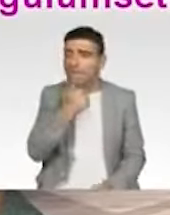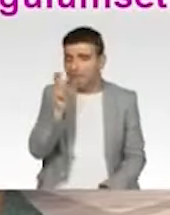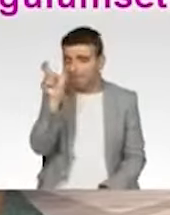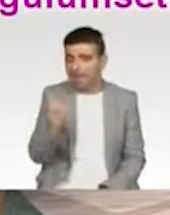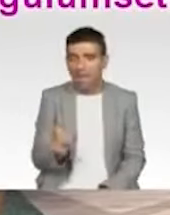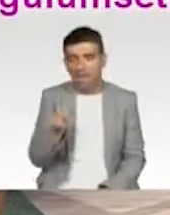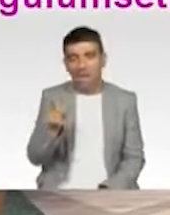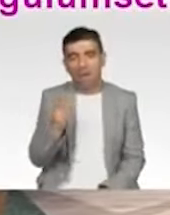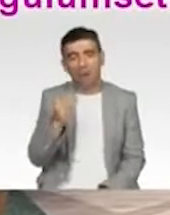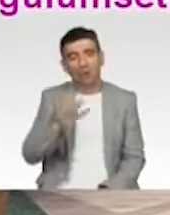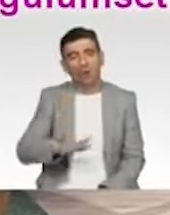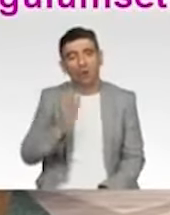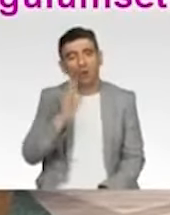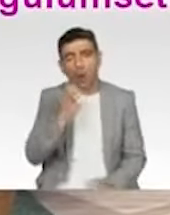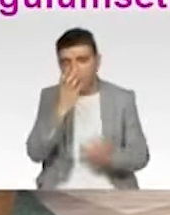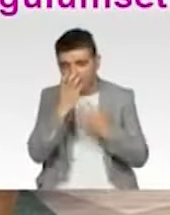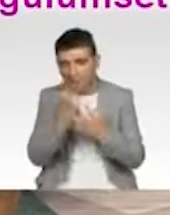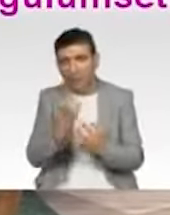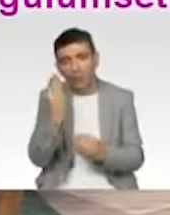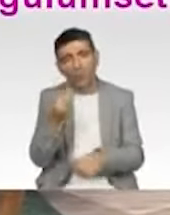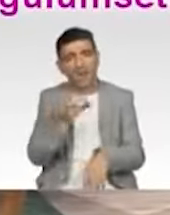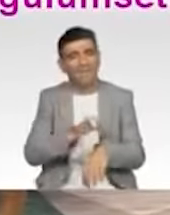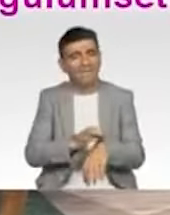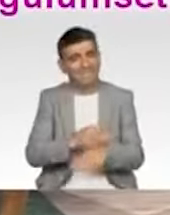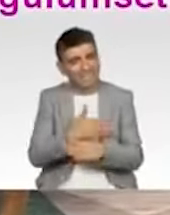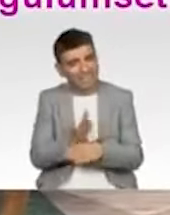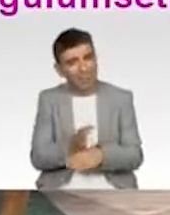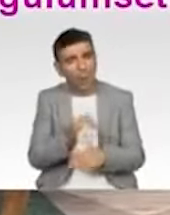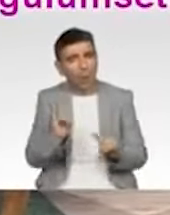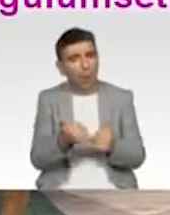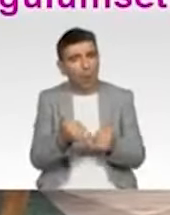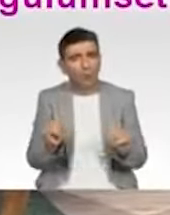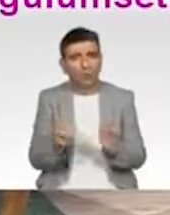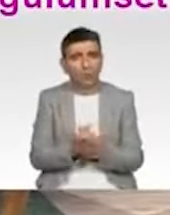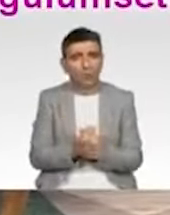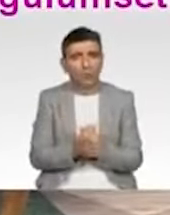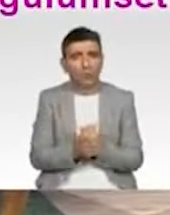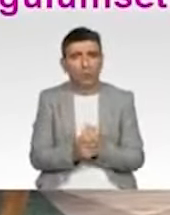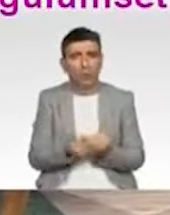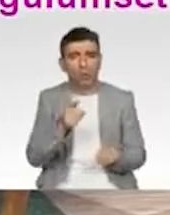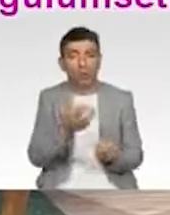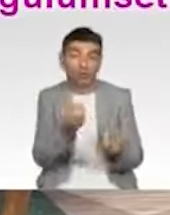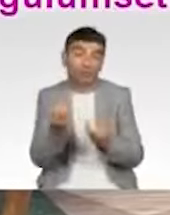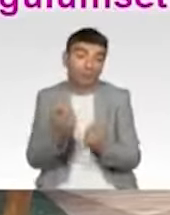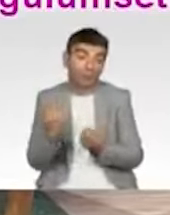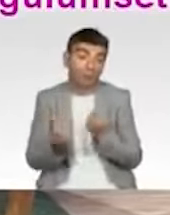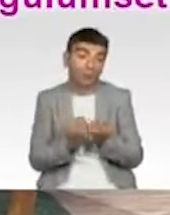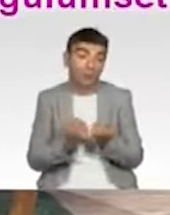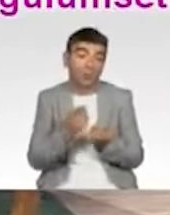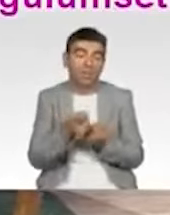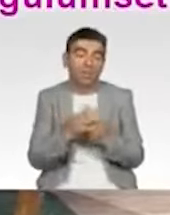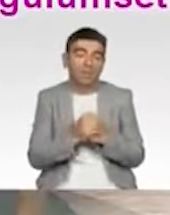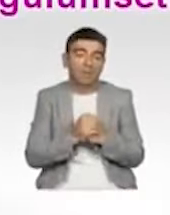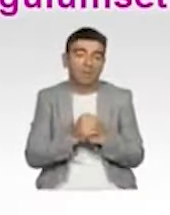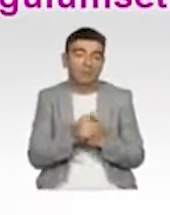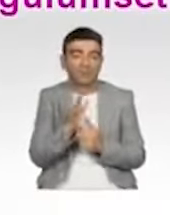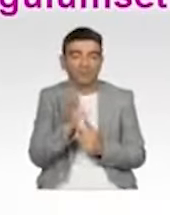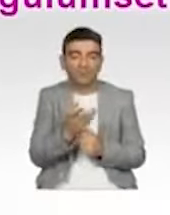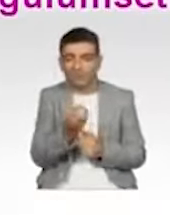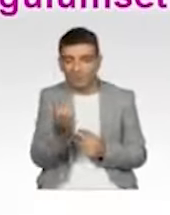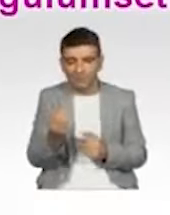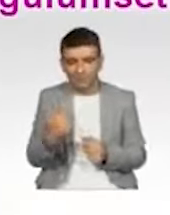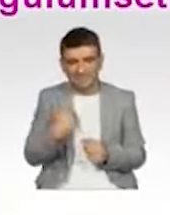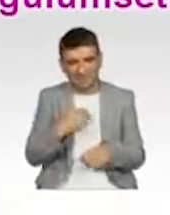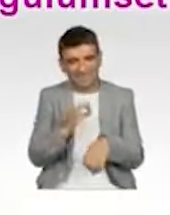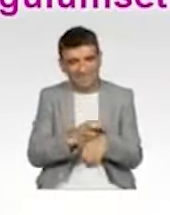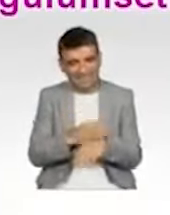için. Çocuklarla çok ilgileniyor, onlarla çok güzel vakit geçiriyor, oynuyor. O da tabii yoğun çalışıyor. Çok yoğun çalışıyor. Tabii ki daha çok benimle